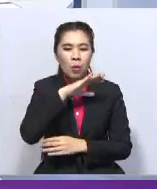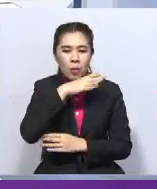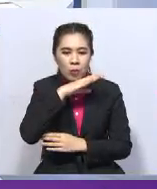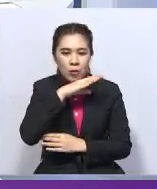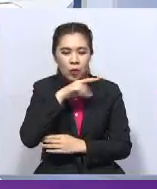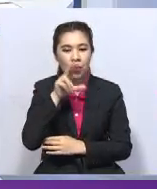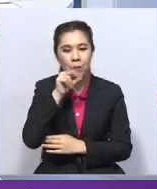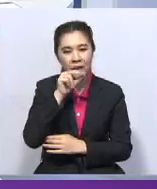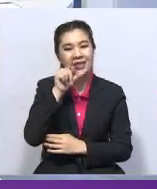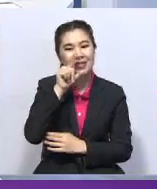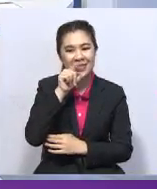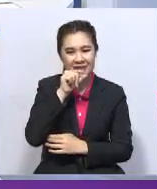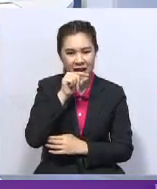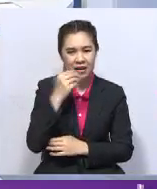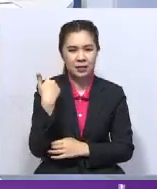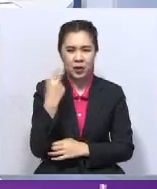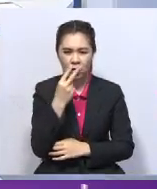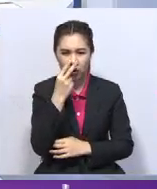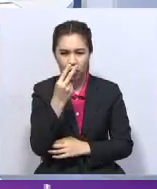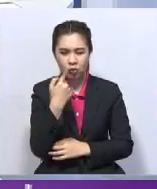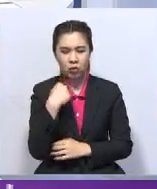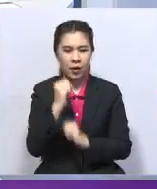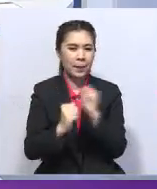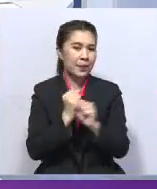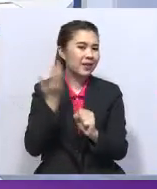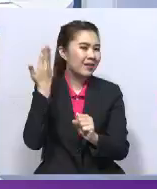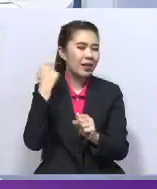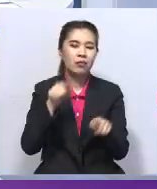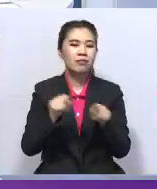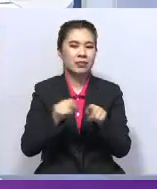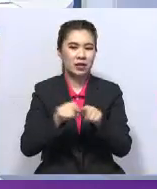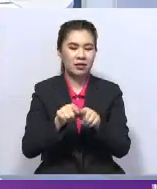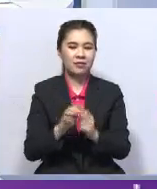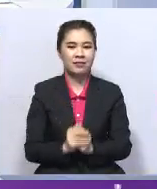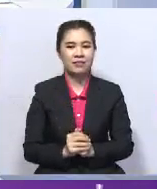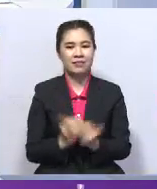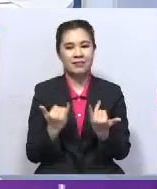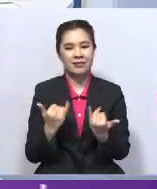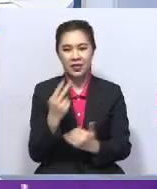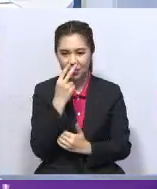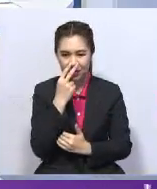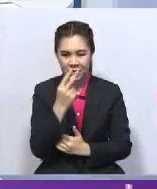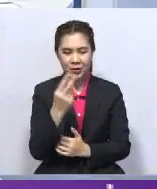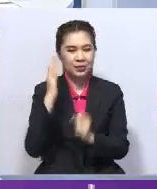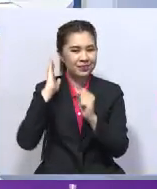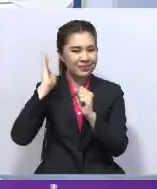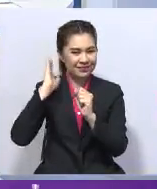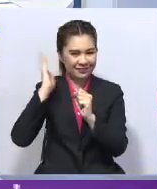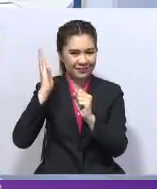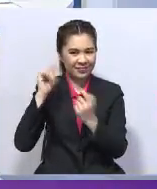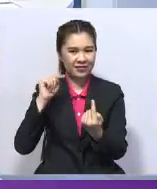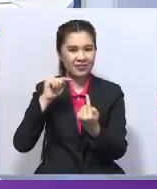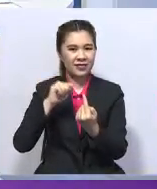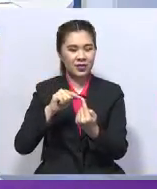ป็ดแล้วก็ราคาไก่นะครับพบว่าก็ดูแล้วไม่ต่างจากปีก่อนหน้านี้มากนักนะครับติดตามบรรยากาศกับคุณสีฟ้าจันทองวั